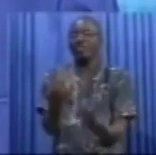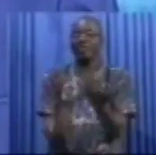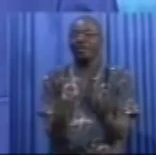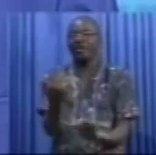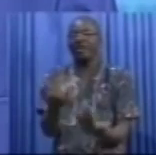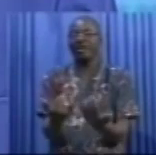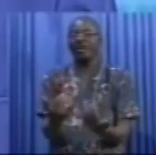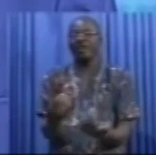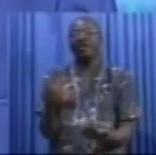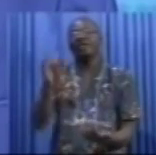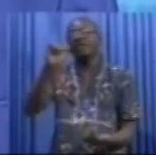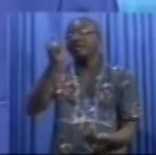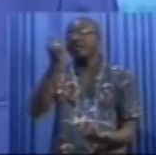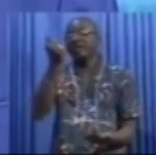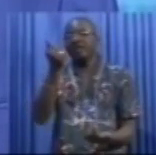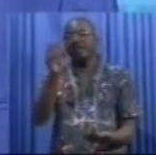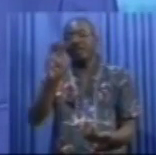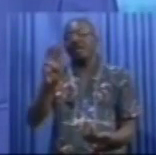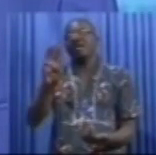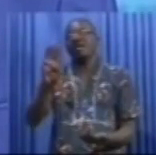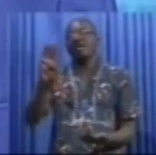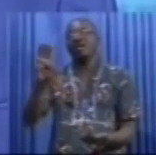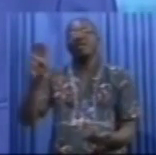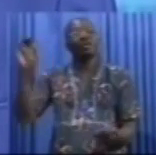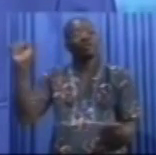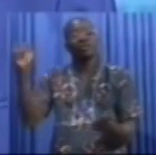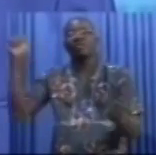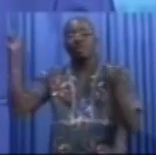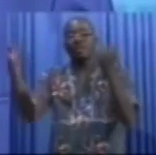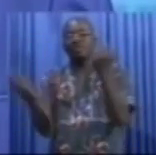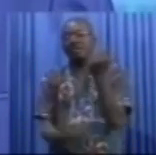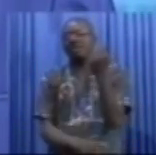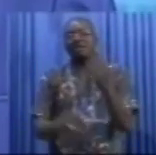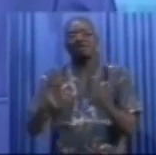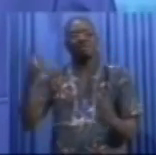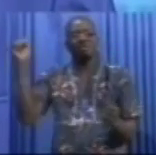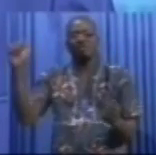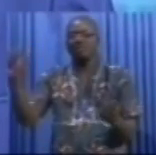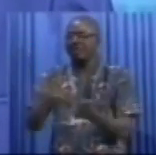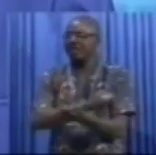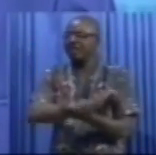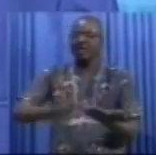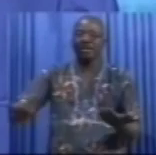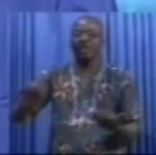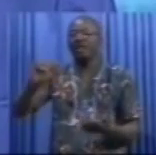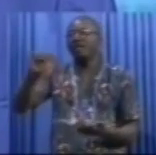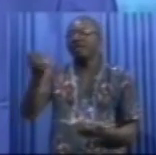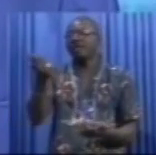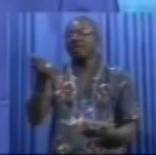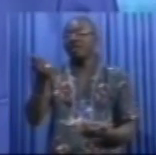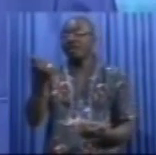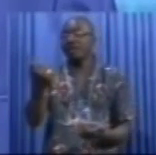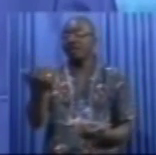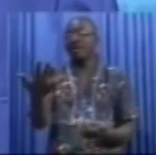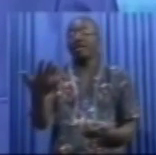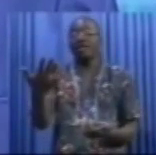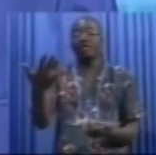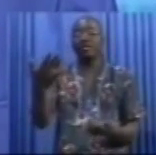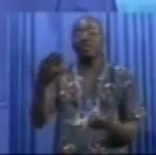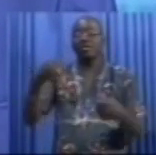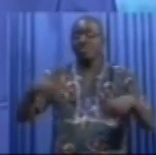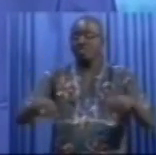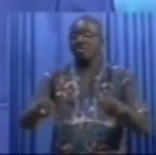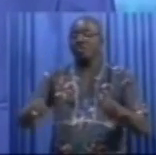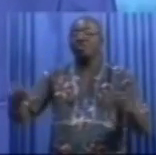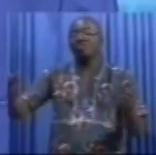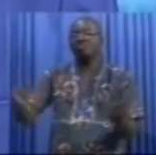16 sont endommagés par brise des vitres et des pare-brises. 13 motos calcinées. Les personnes